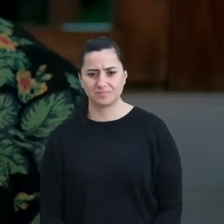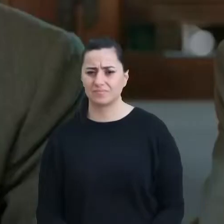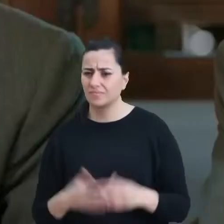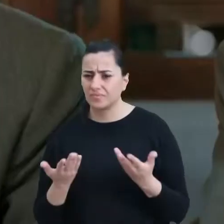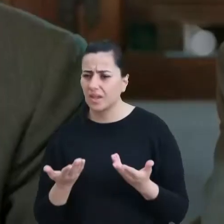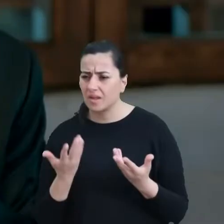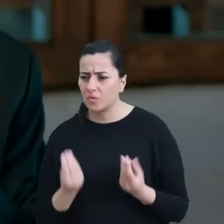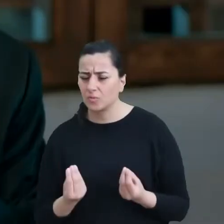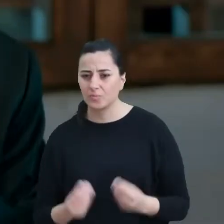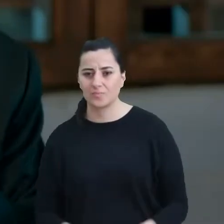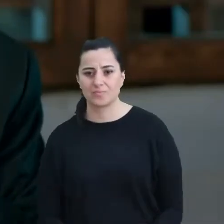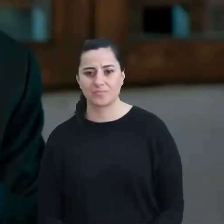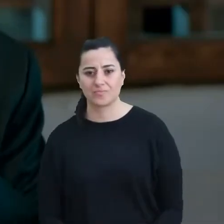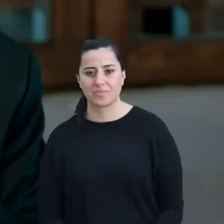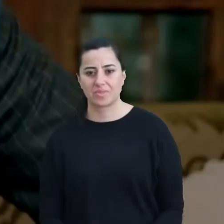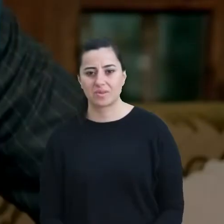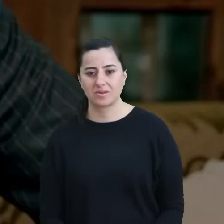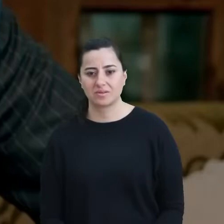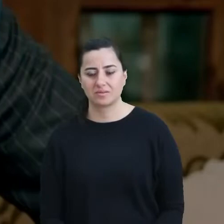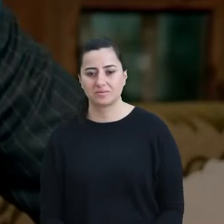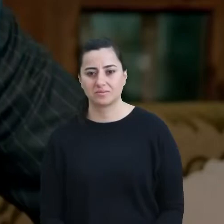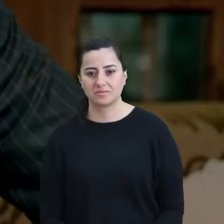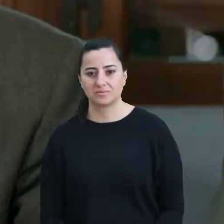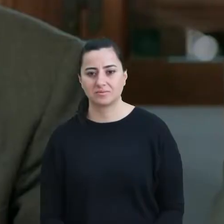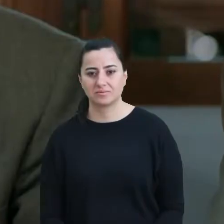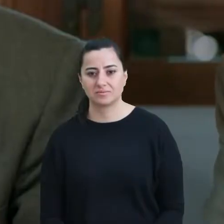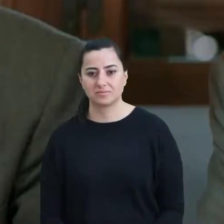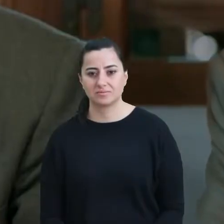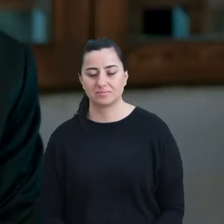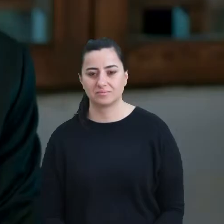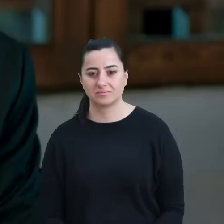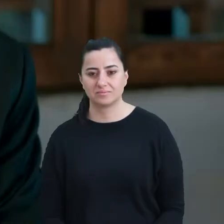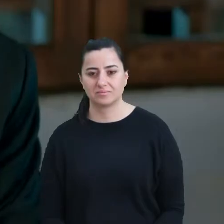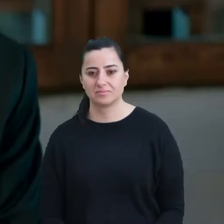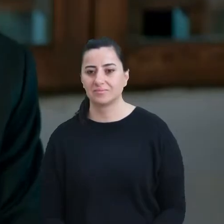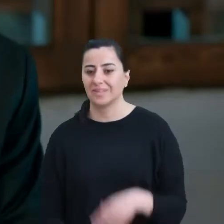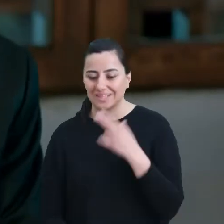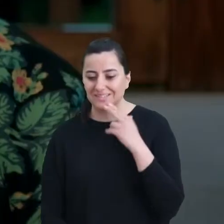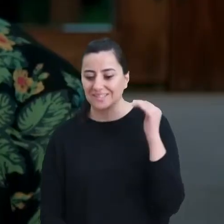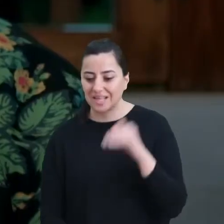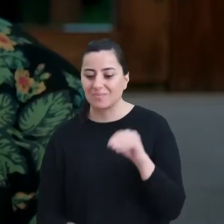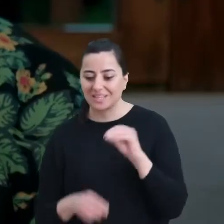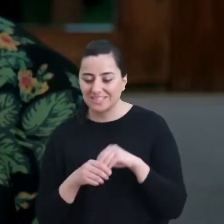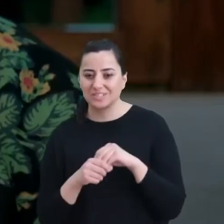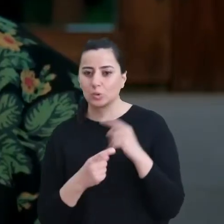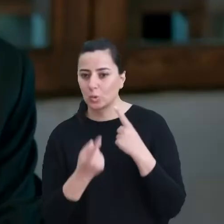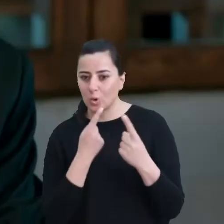Ne? Annem bilmiyor diye işaret etti. İsmail de kaş kaldırdı. Kız istemeye gelmek için